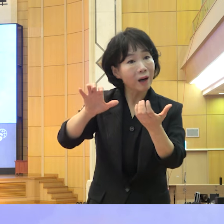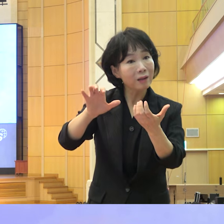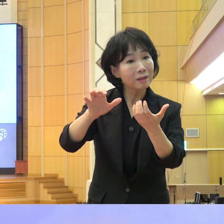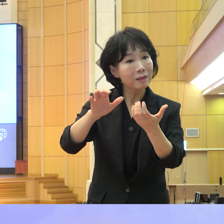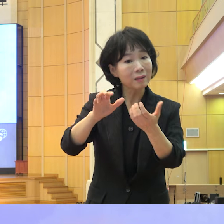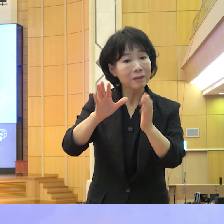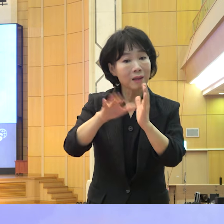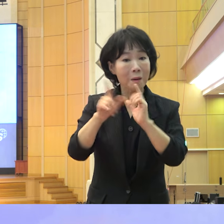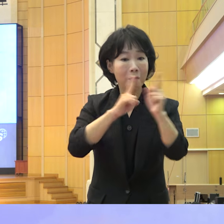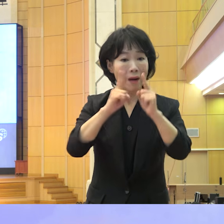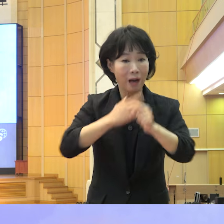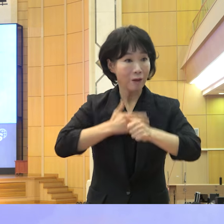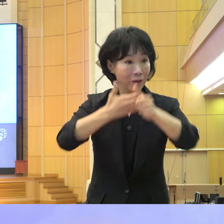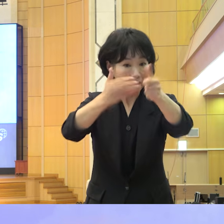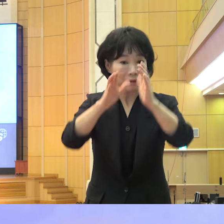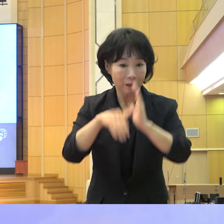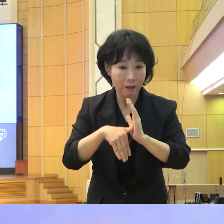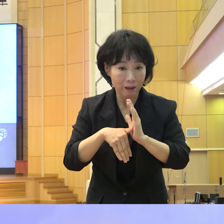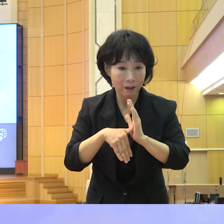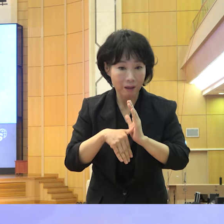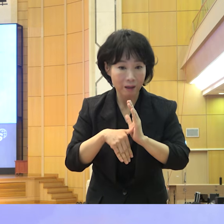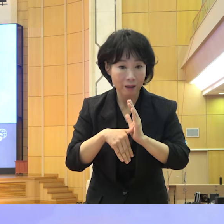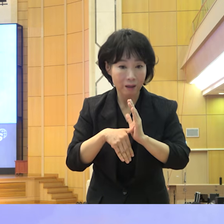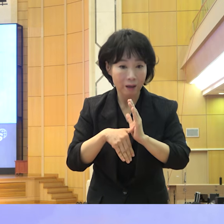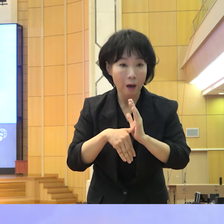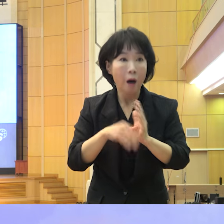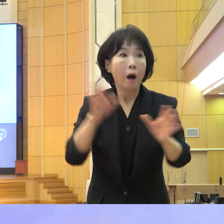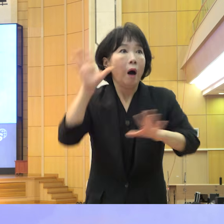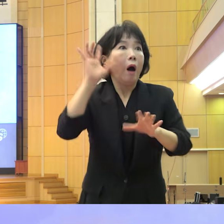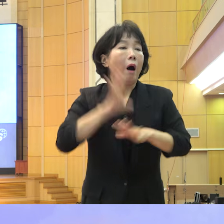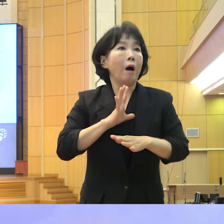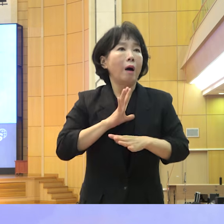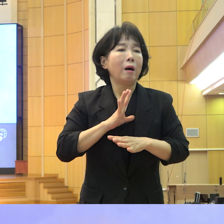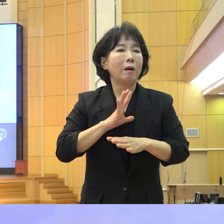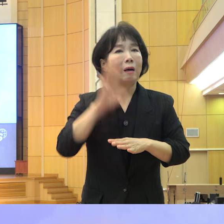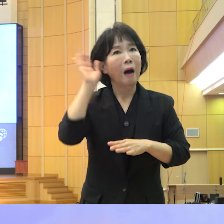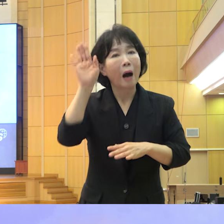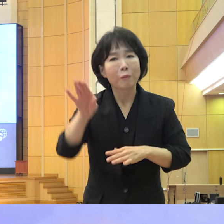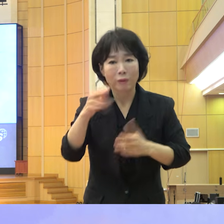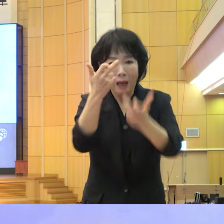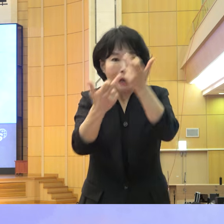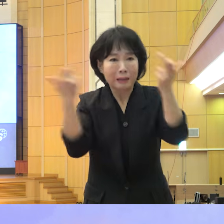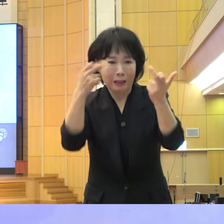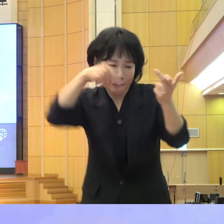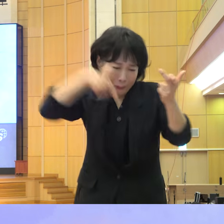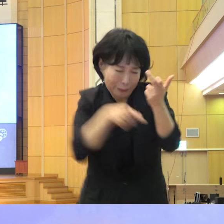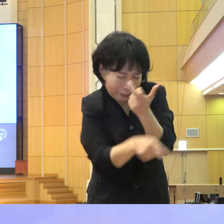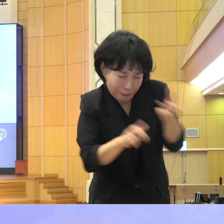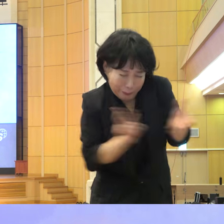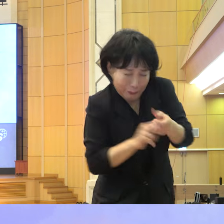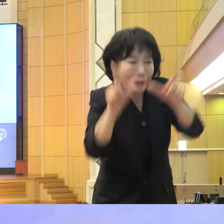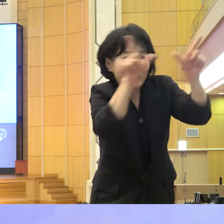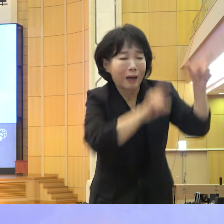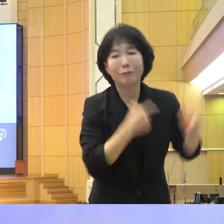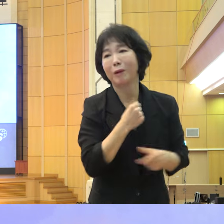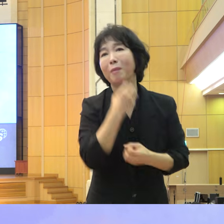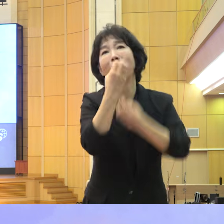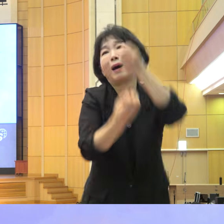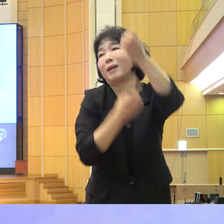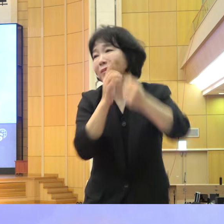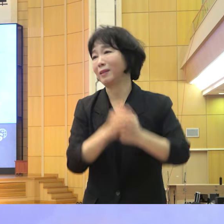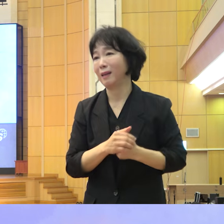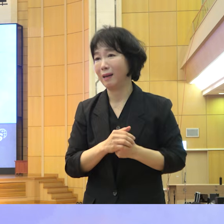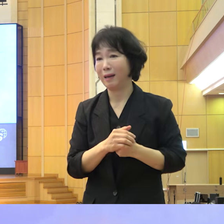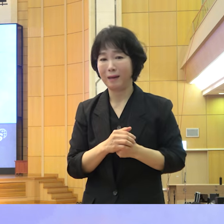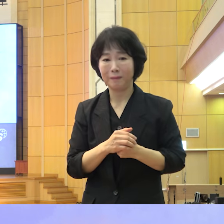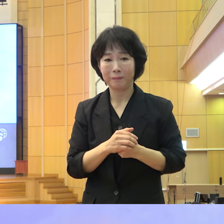와서 심각하게 물어봐요. 목사님, 저 자연인 될래요? 자연인 될래요? 아주 사람들이 알지도 못하고 절도 없고 집도